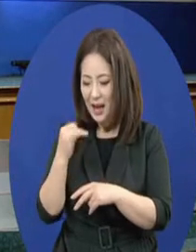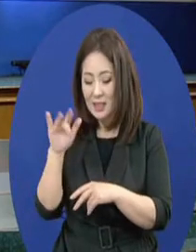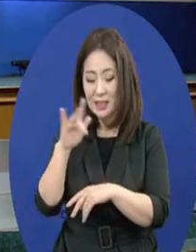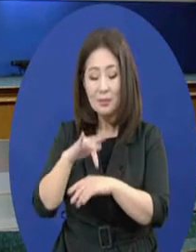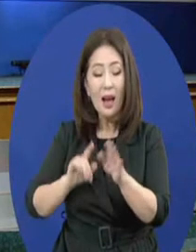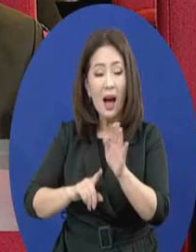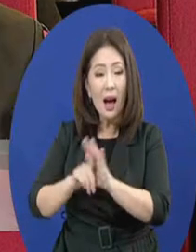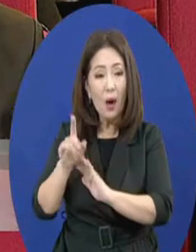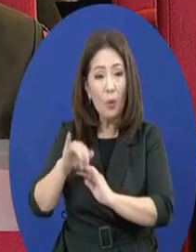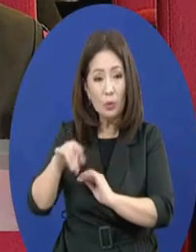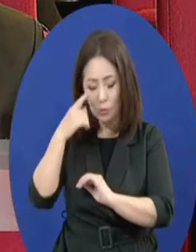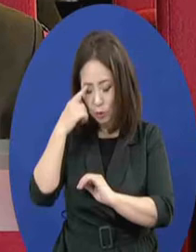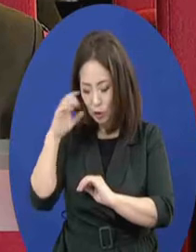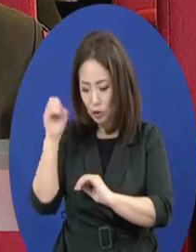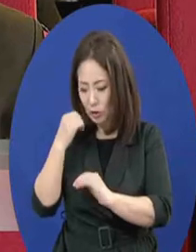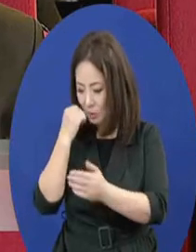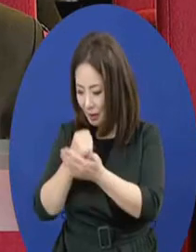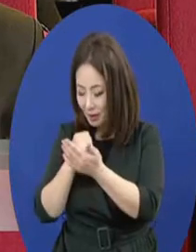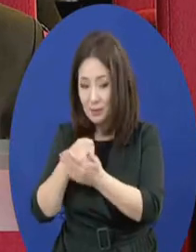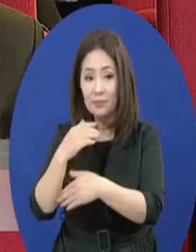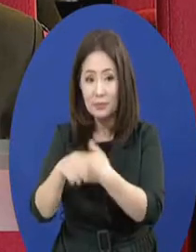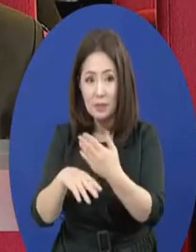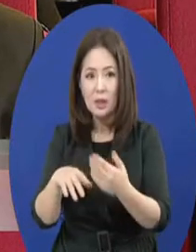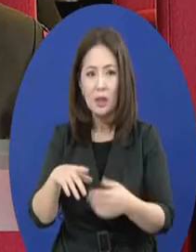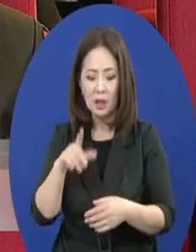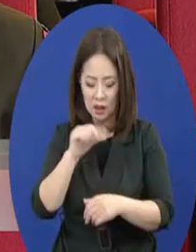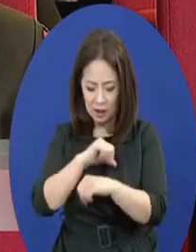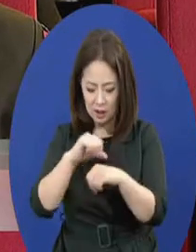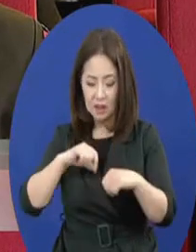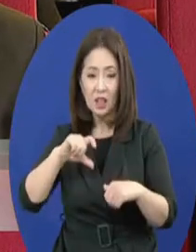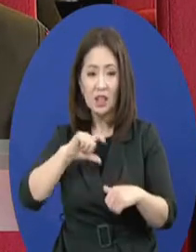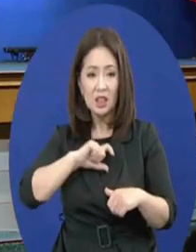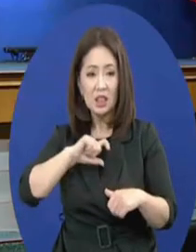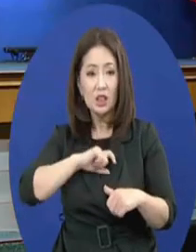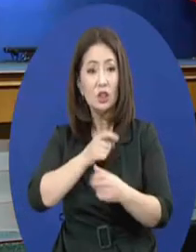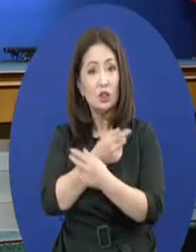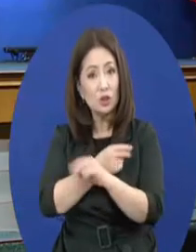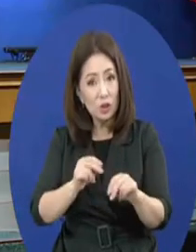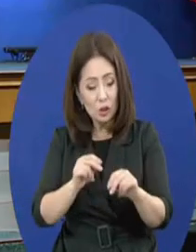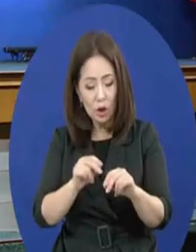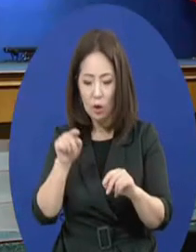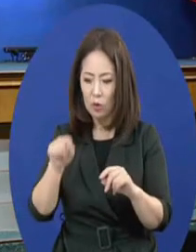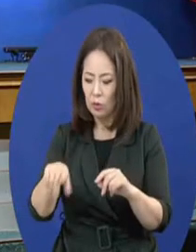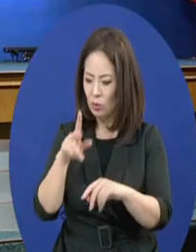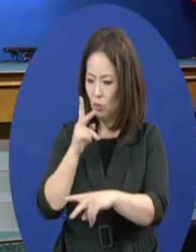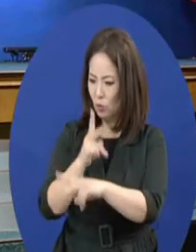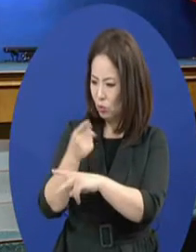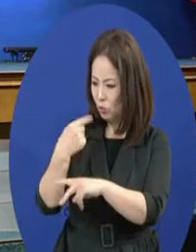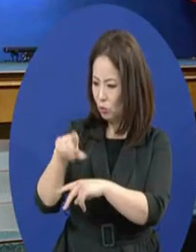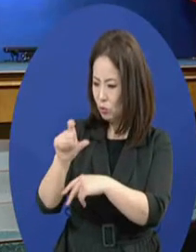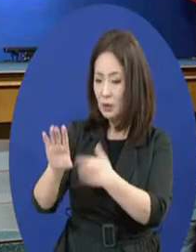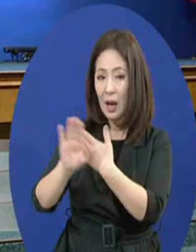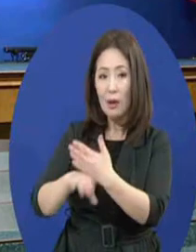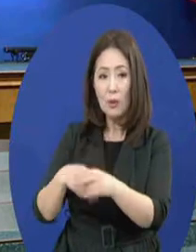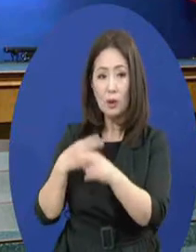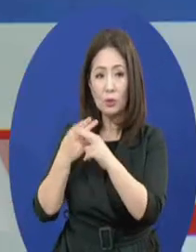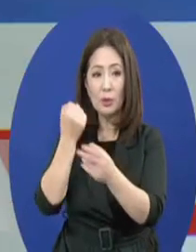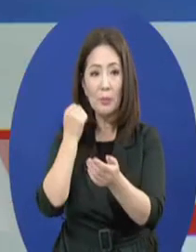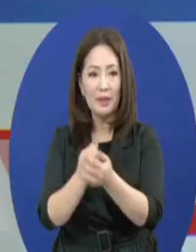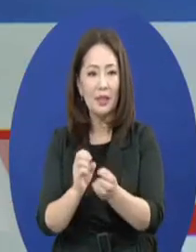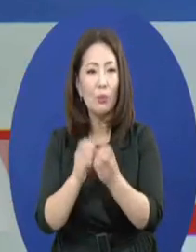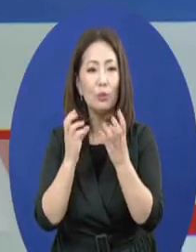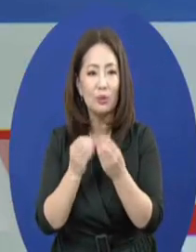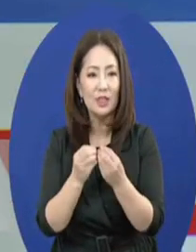батлан хэрэгжүүллээ. Ингэснээр нэг талаасаа иргэдийн эрх хэрэгчлөөг, нөгөө талаас хууль сахиулагч та бүхнийг хамгаалах баталгаа бүрдлээ